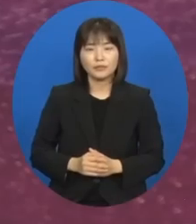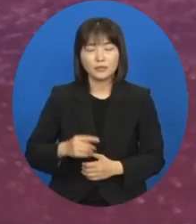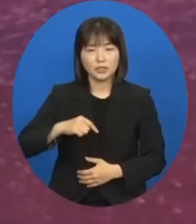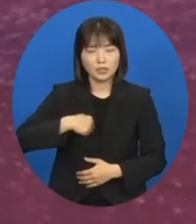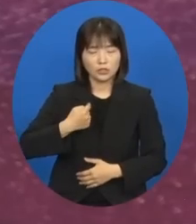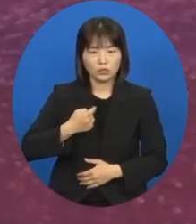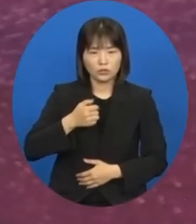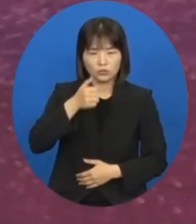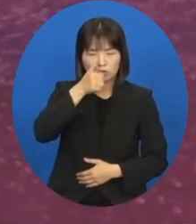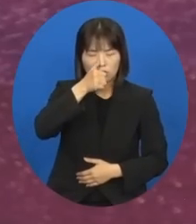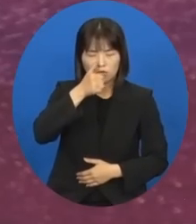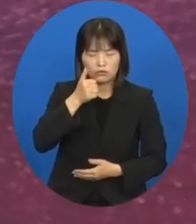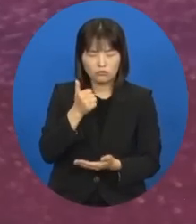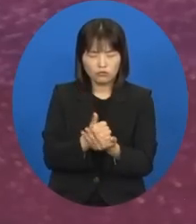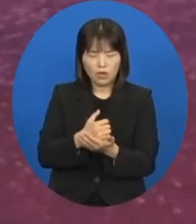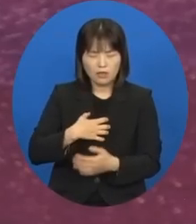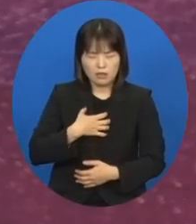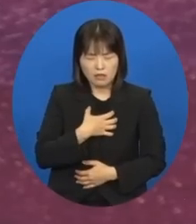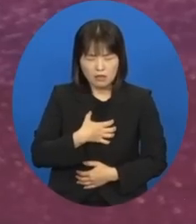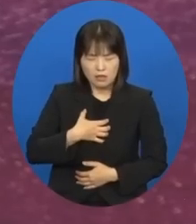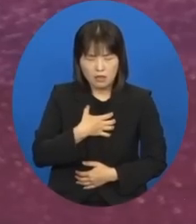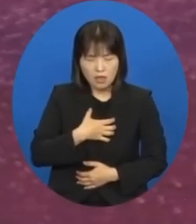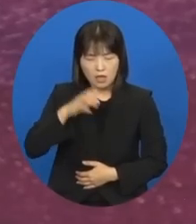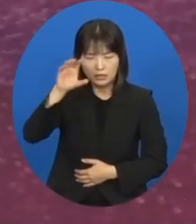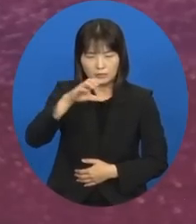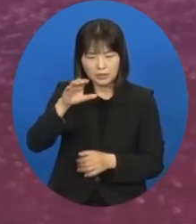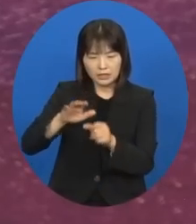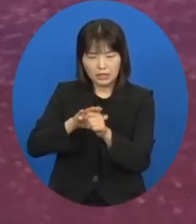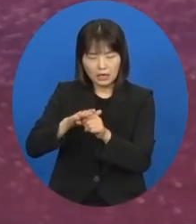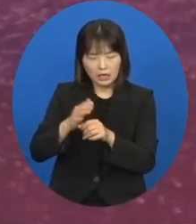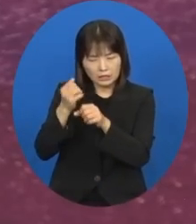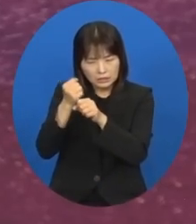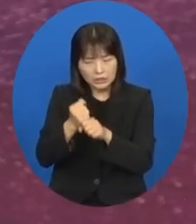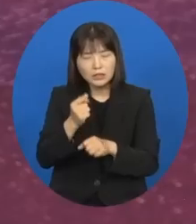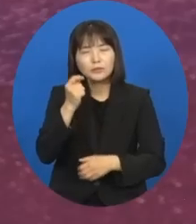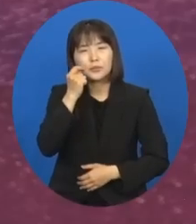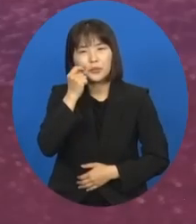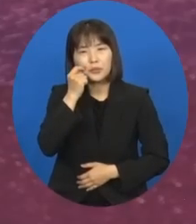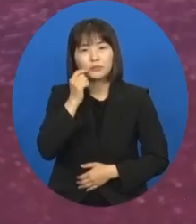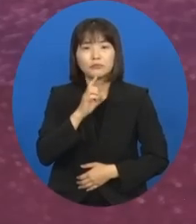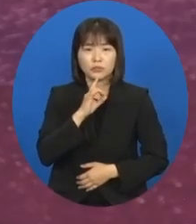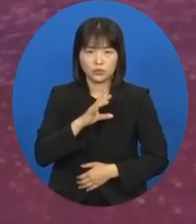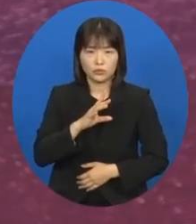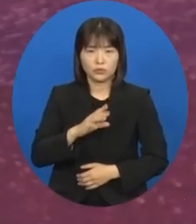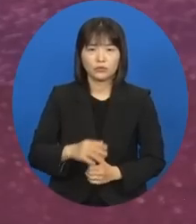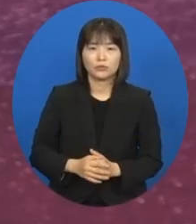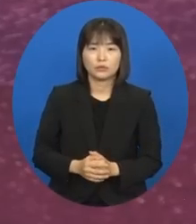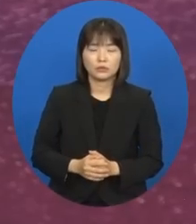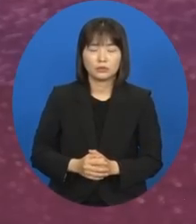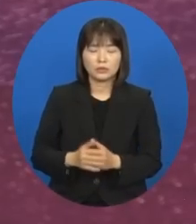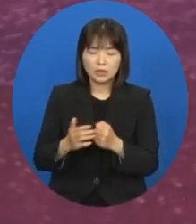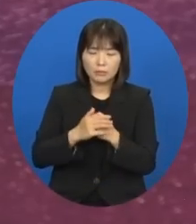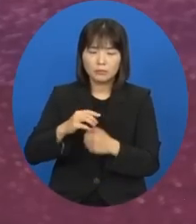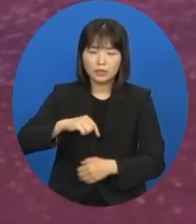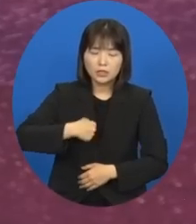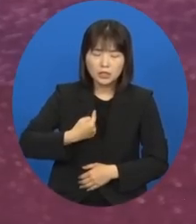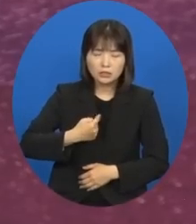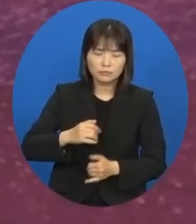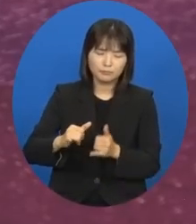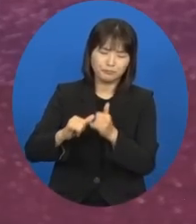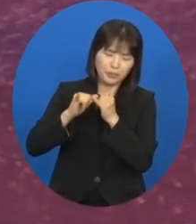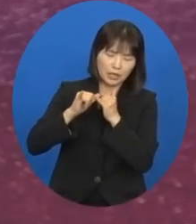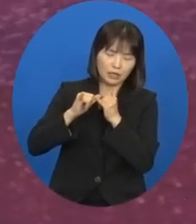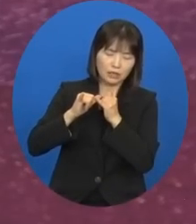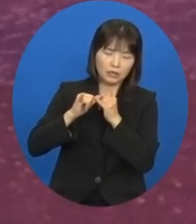스스로가 죄책감에 못 이겨 십자가의 사랑을 의지하지 못했을뿐 그래서 스스로 삶을 마감하는